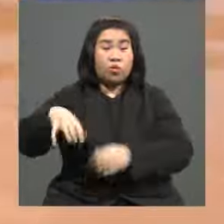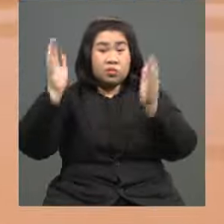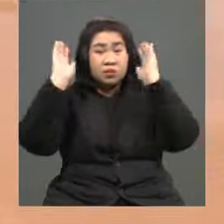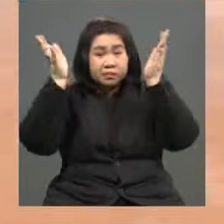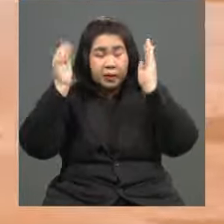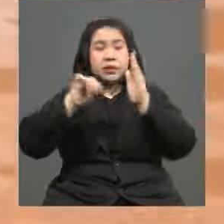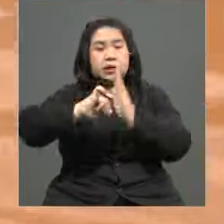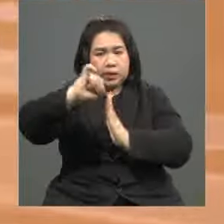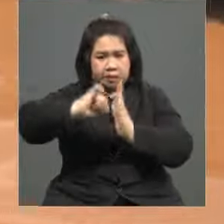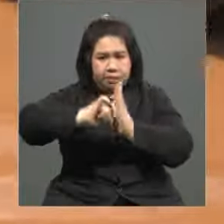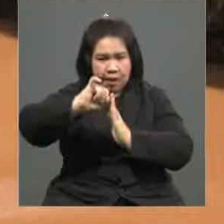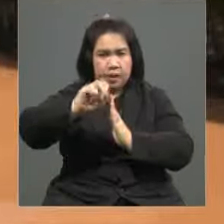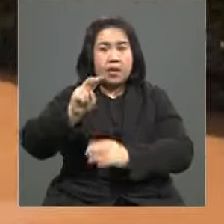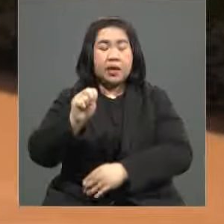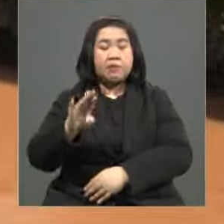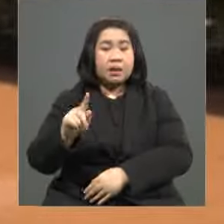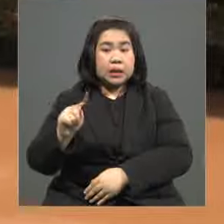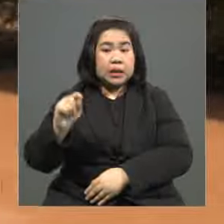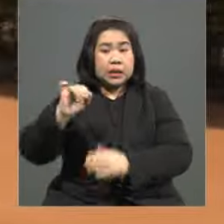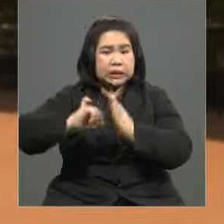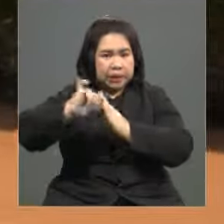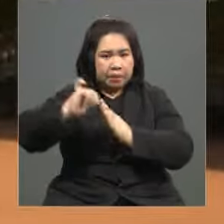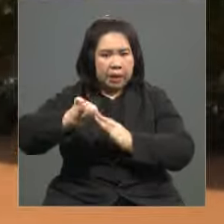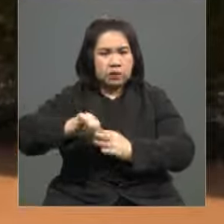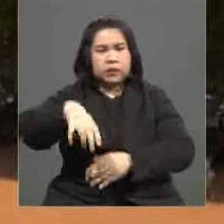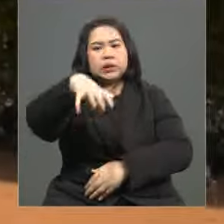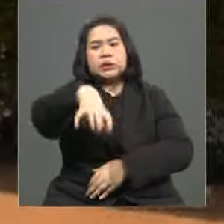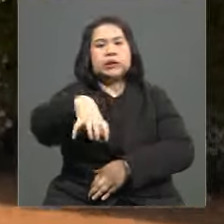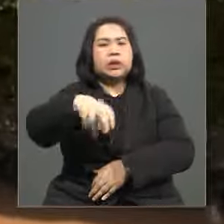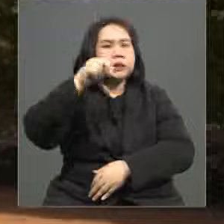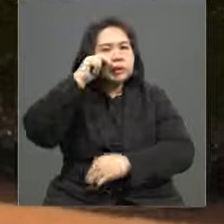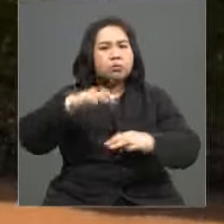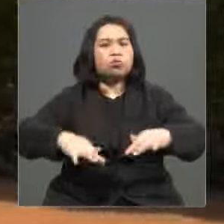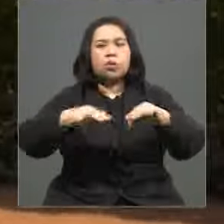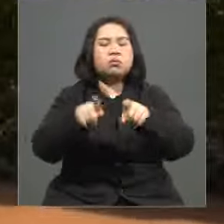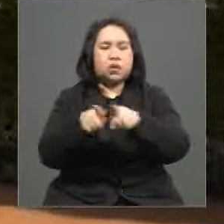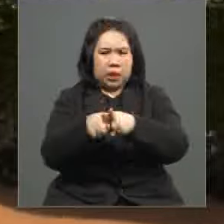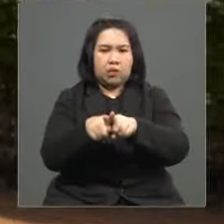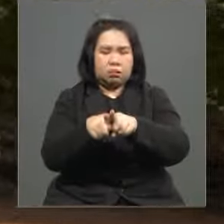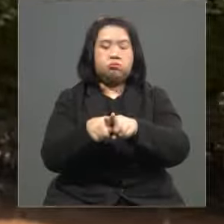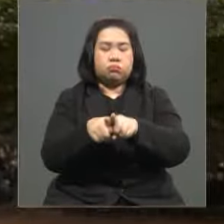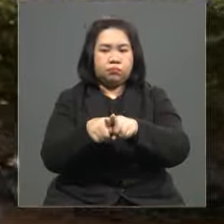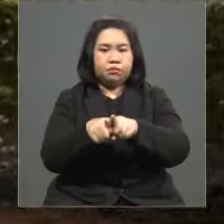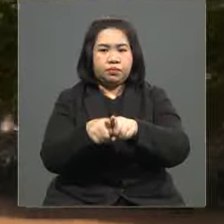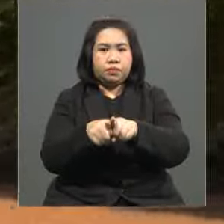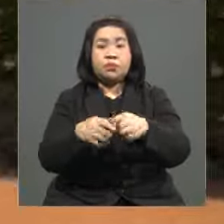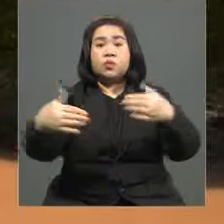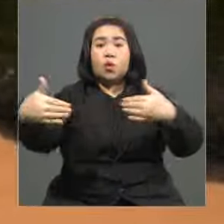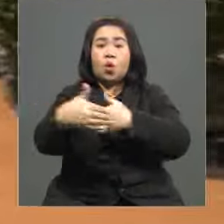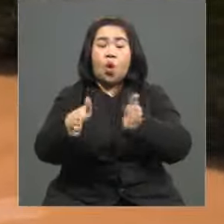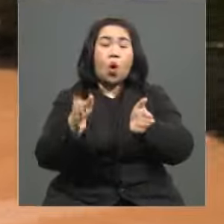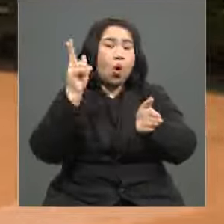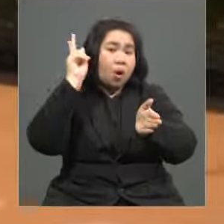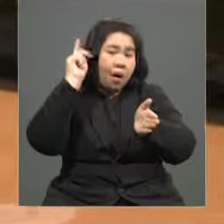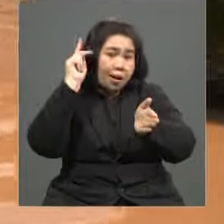ประเทศไทยจังหวัดเชียงใหม่แล้วก็ NBTเชียงใหม่เองเนี่ยครับตึกสำนักงานก็ได้รับผลกระทบเช่นกันในส่วนของห้องอ่าห้องอ่านข่าวนะ